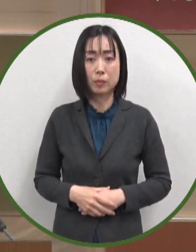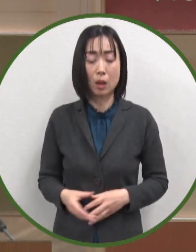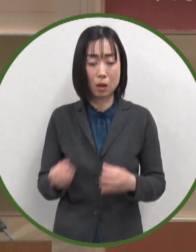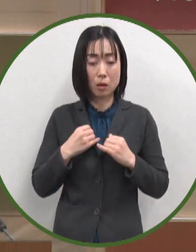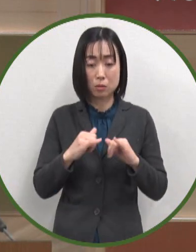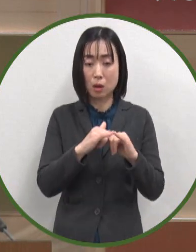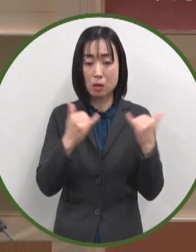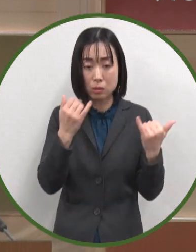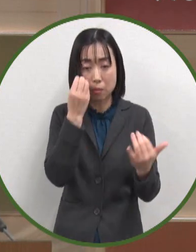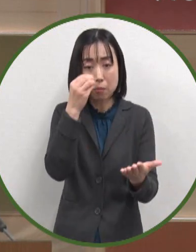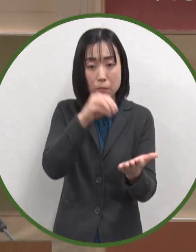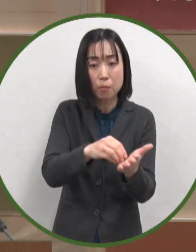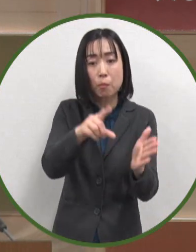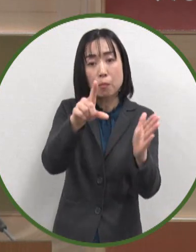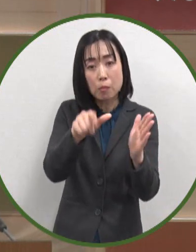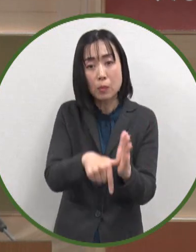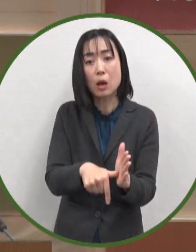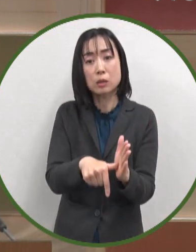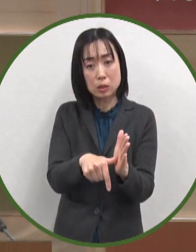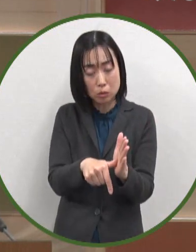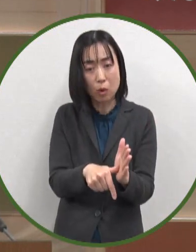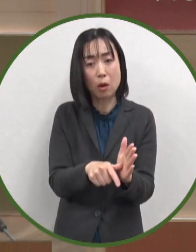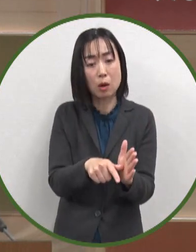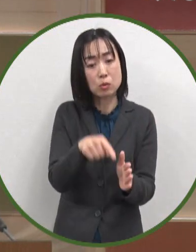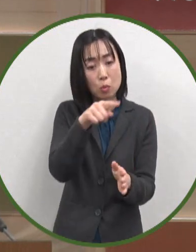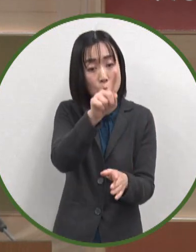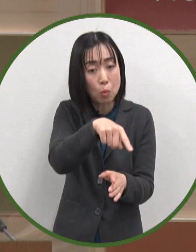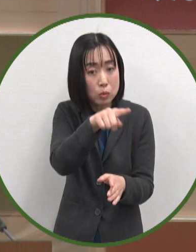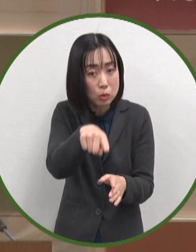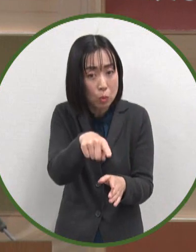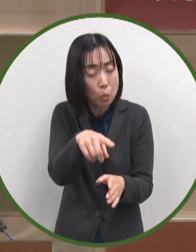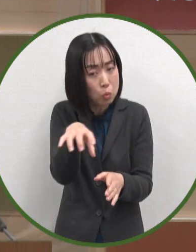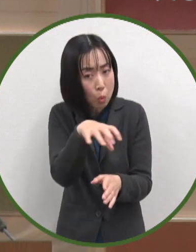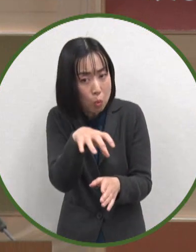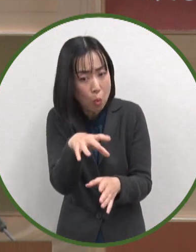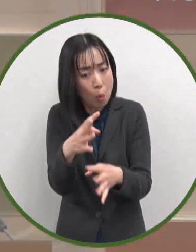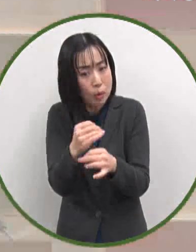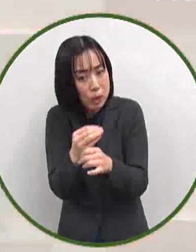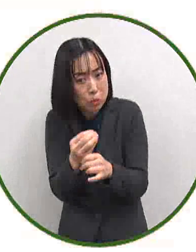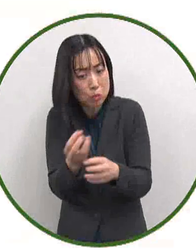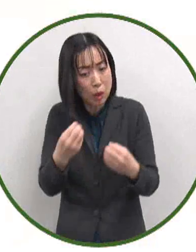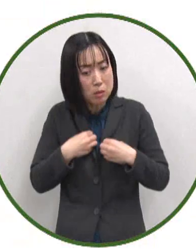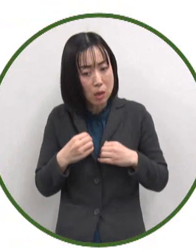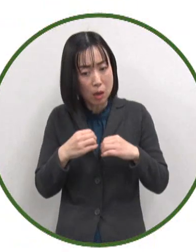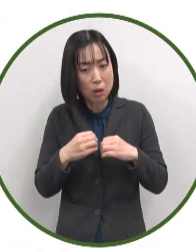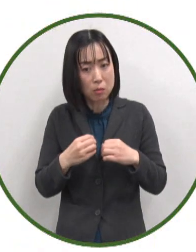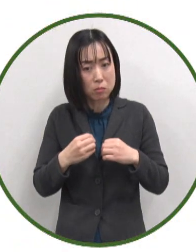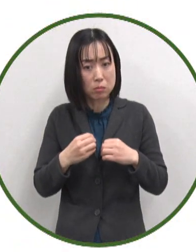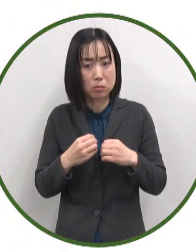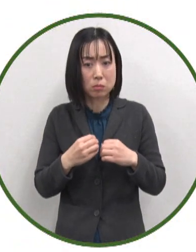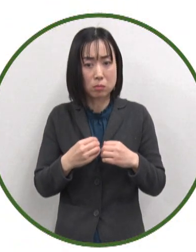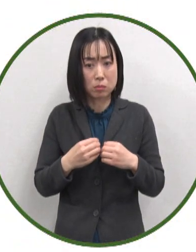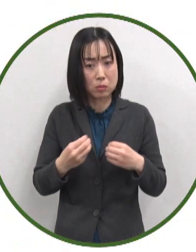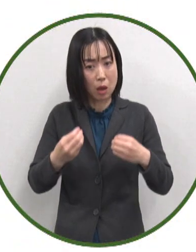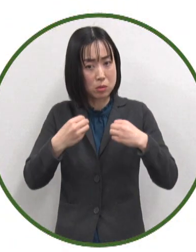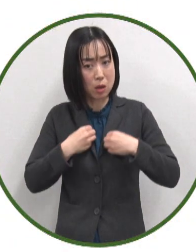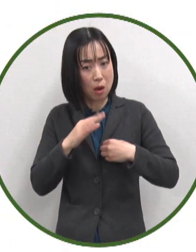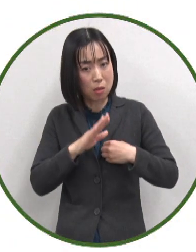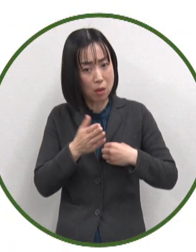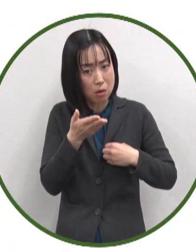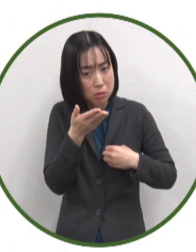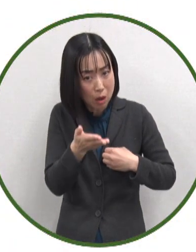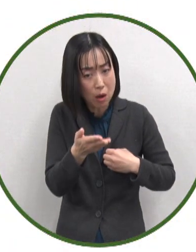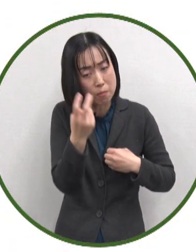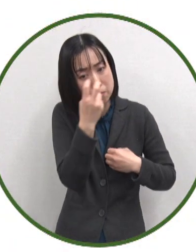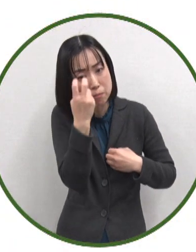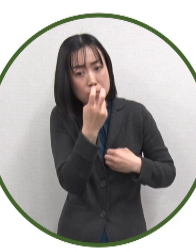場合にはですね、積極的疫学調査にご協力をお願いをいたします。特に流川八軒堀